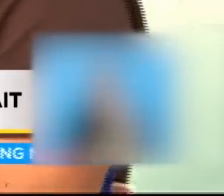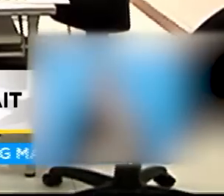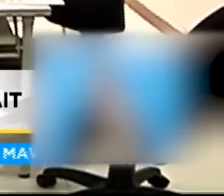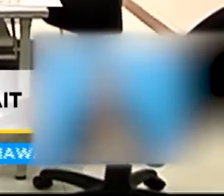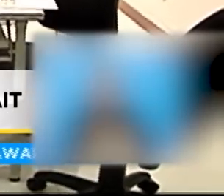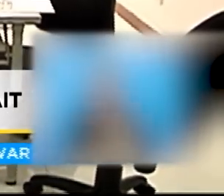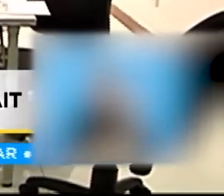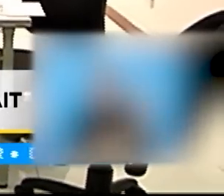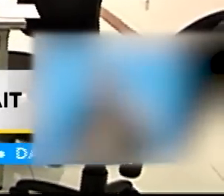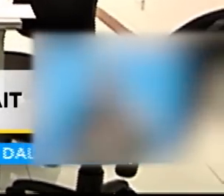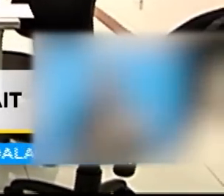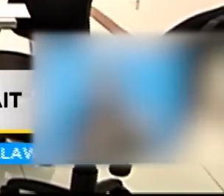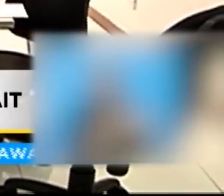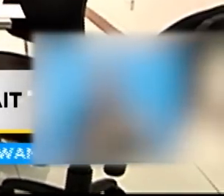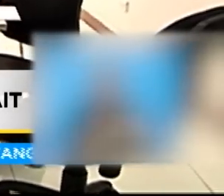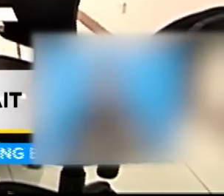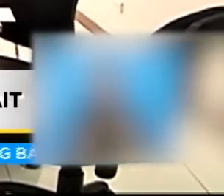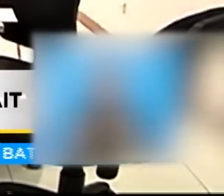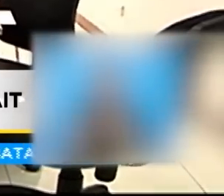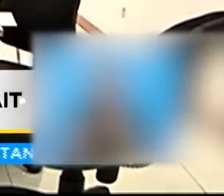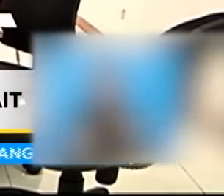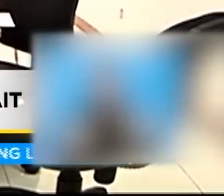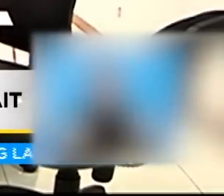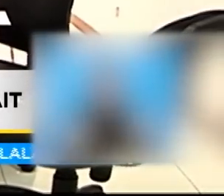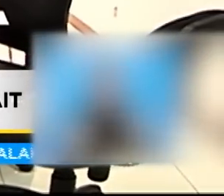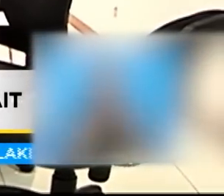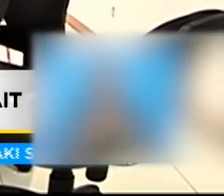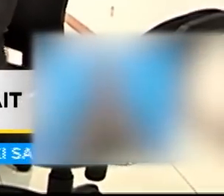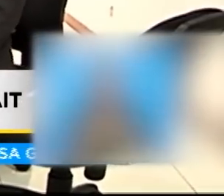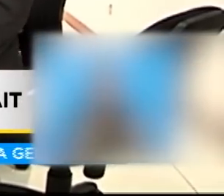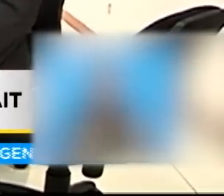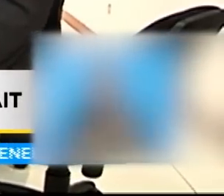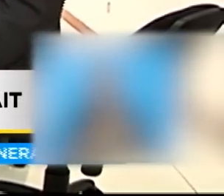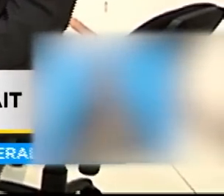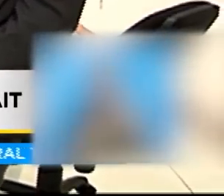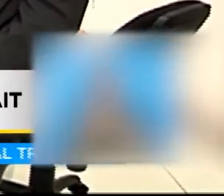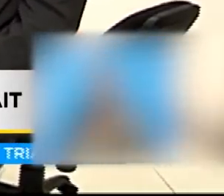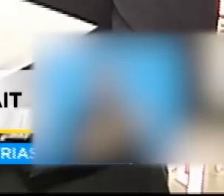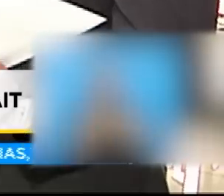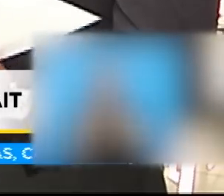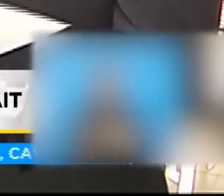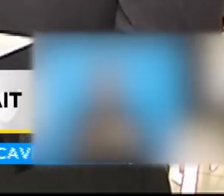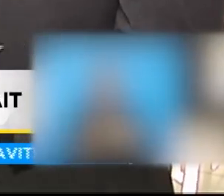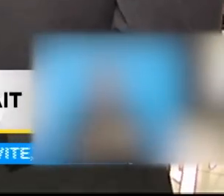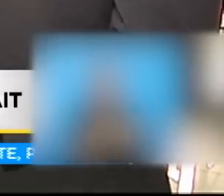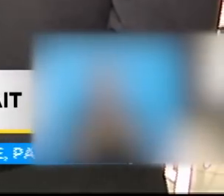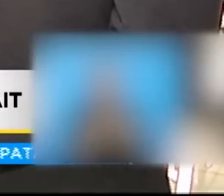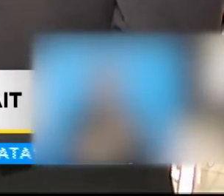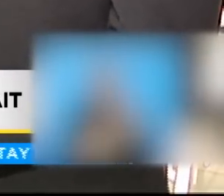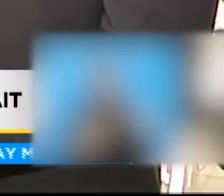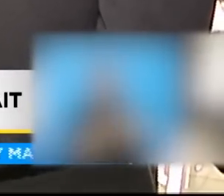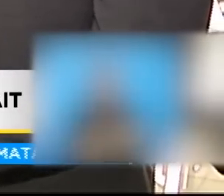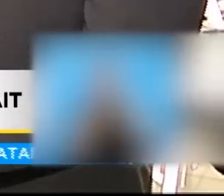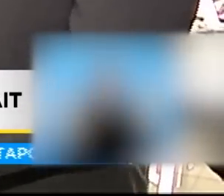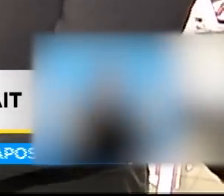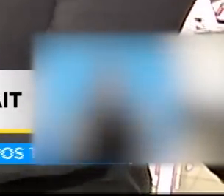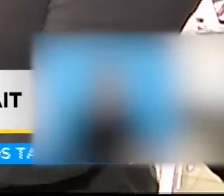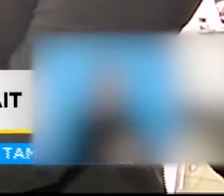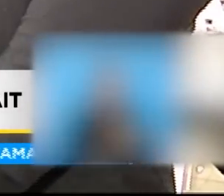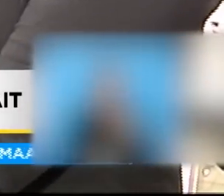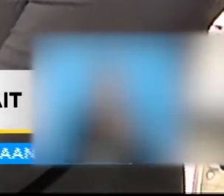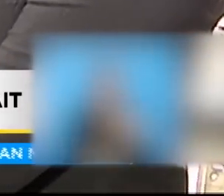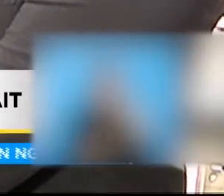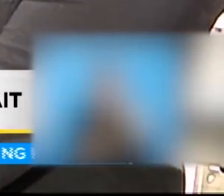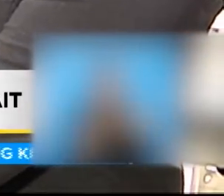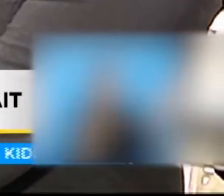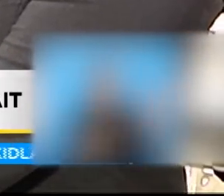Kuwait. Nagbenta pa siya ng kanyang motorsiklo para may magamit pang proseso ng requirements. Pero lahat ng pagod at gastos niya, nauwi lang